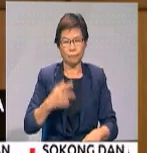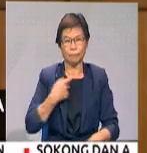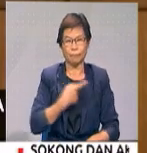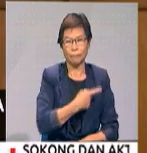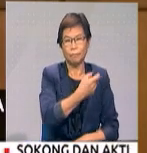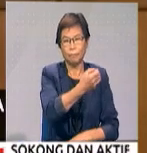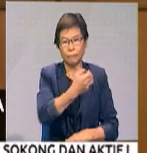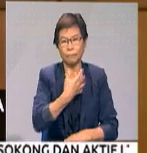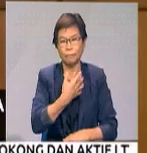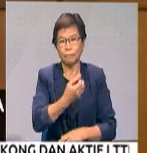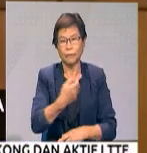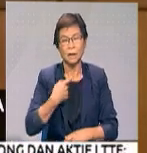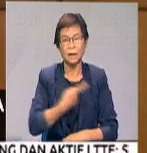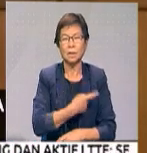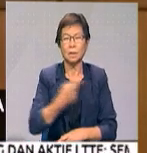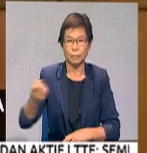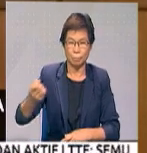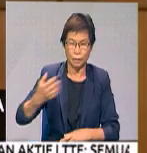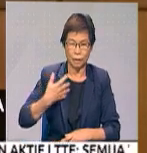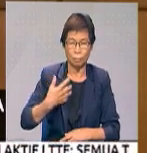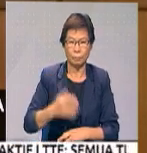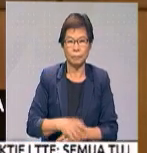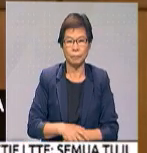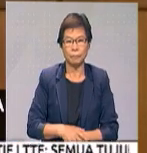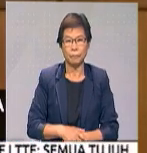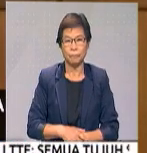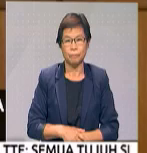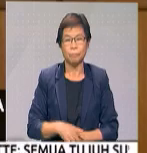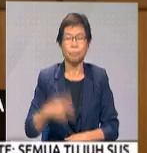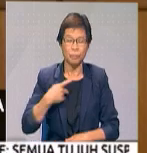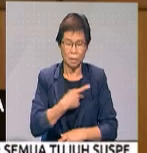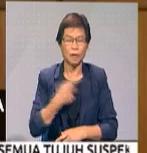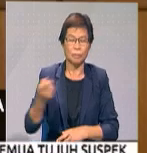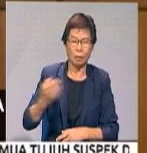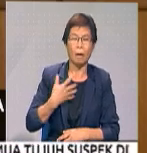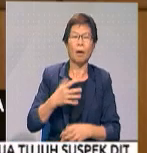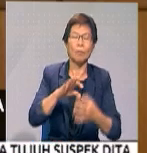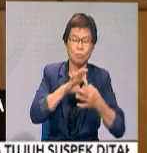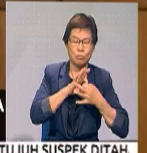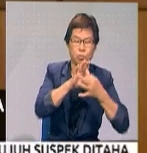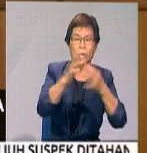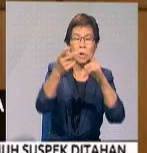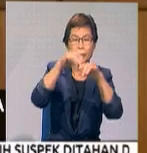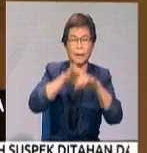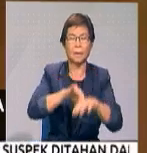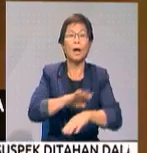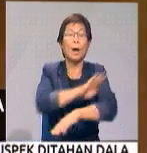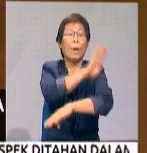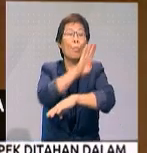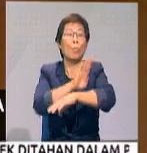difahamkan Yang Berhormat sentiasa berikan kerjasama kepada pihak Bukit Aman.